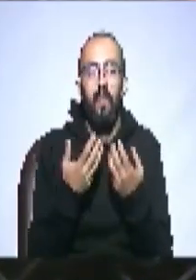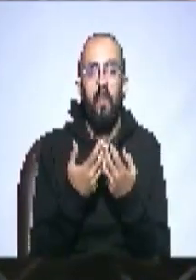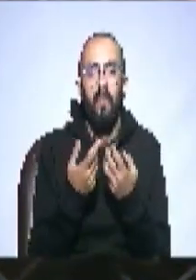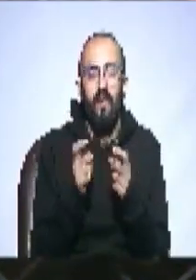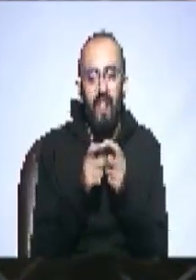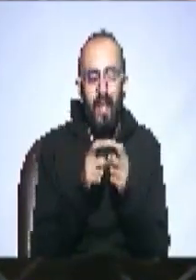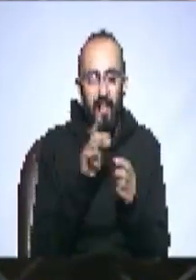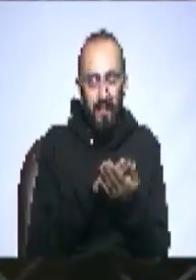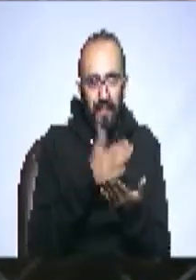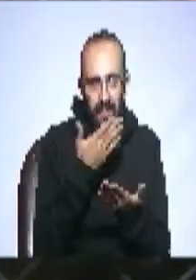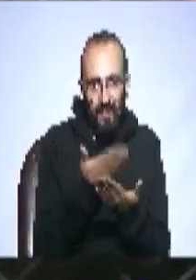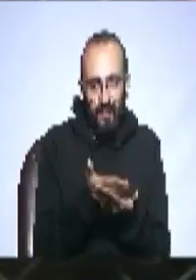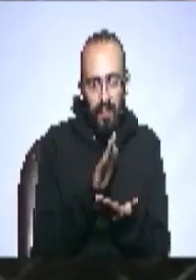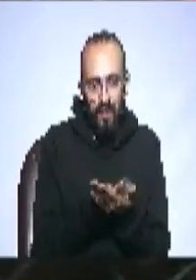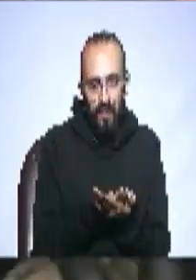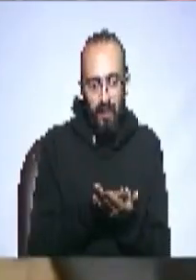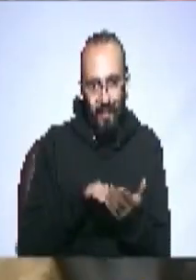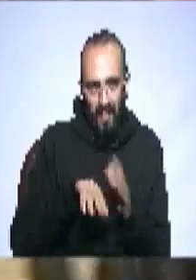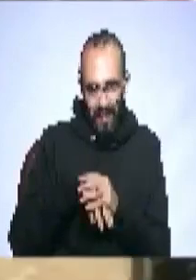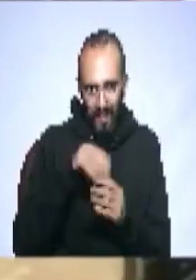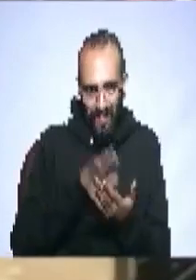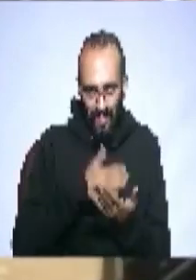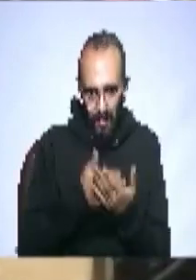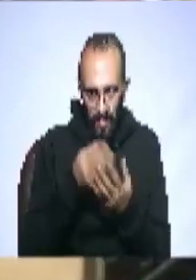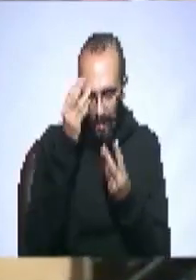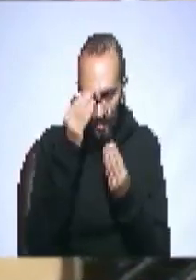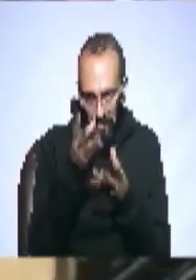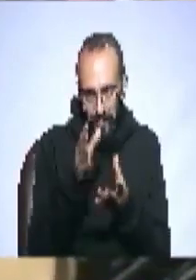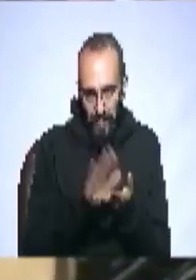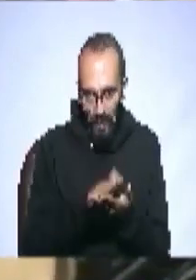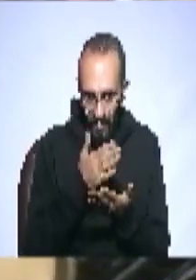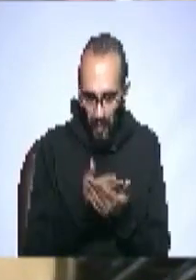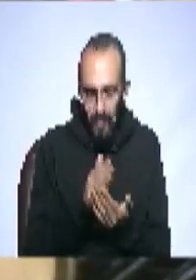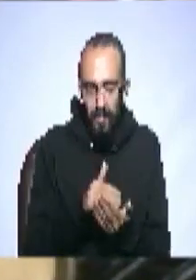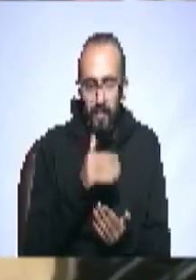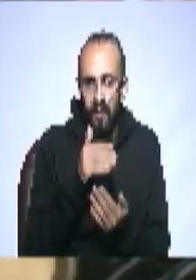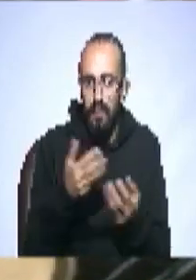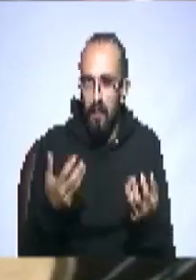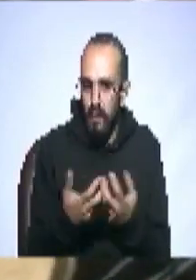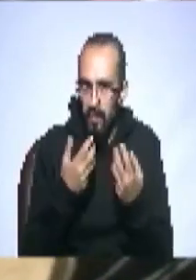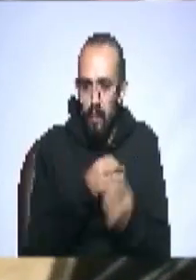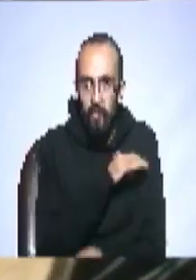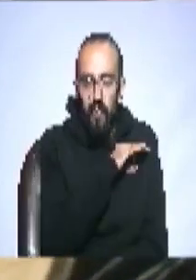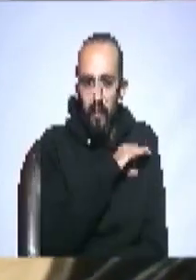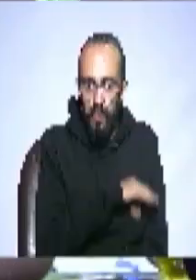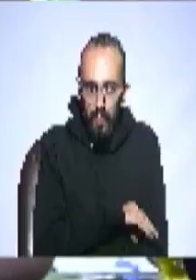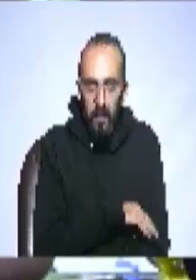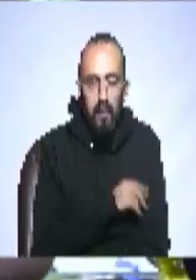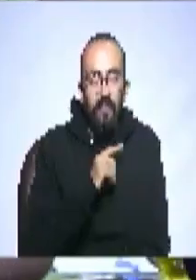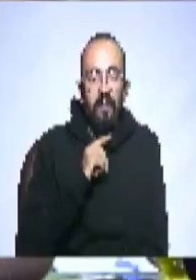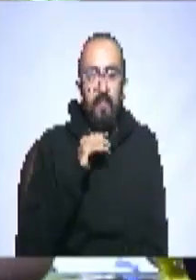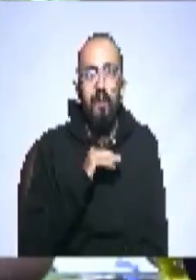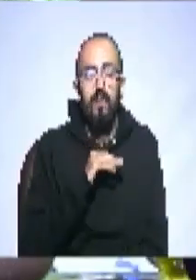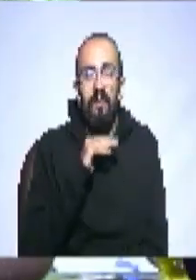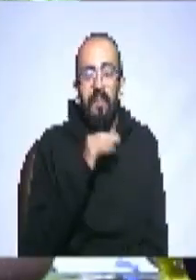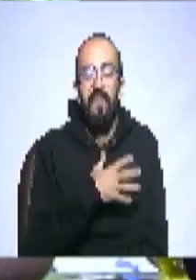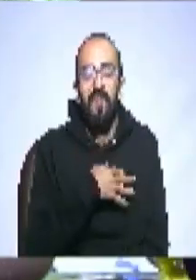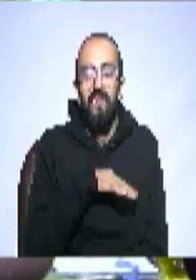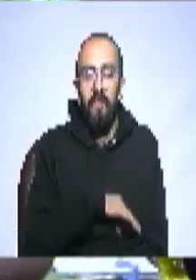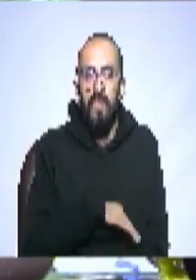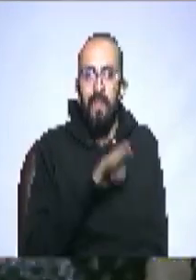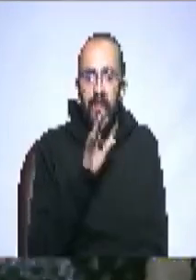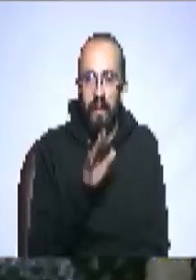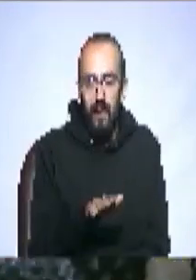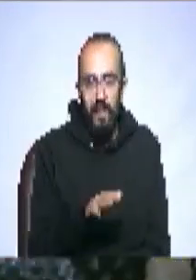السلطة الشيف شواها، عمل لها صوص حلو كده وتشوت. سلطة حلوة جدا، مفيدة، مليانة عناصر غذائية